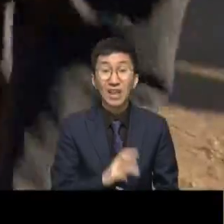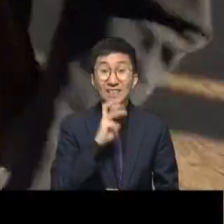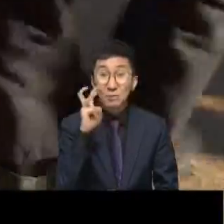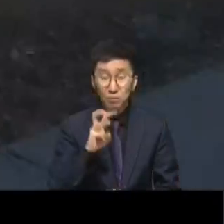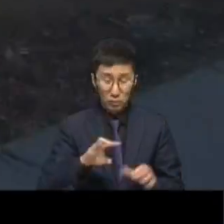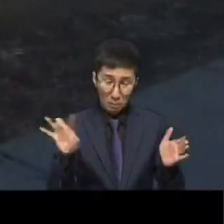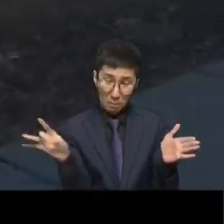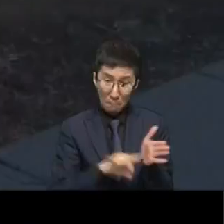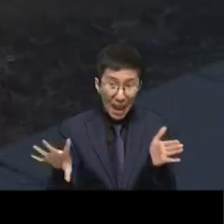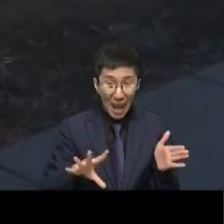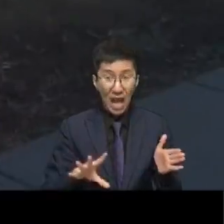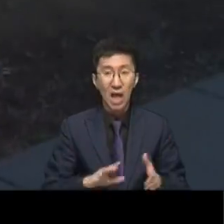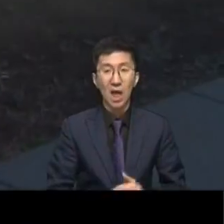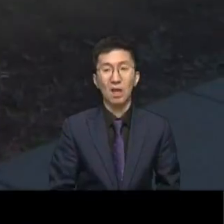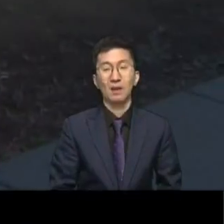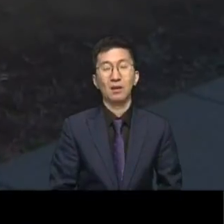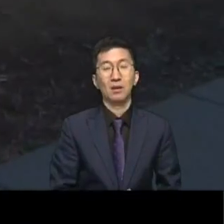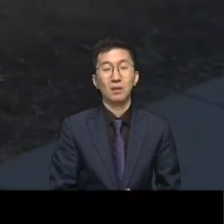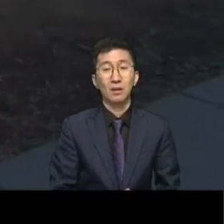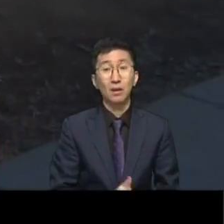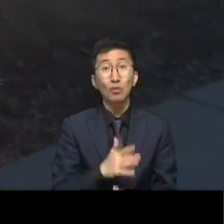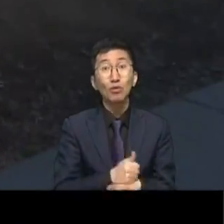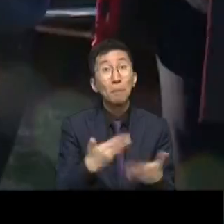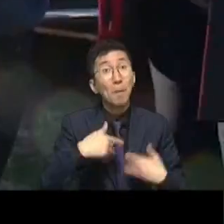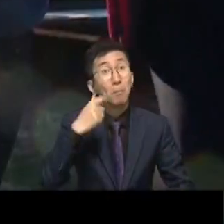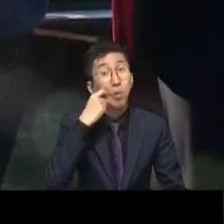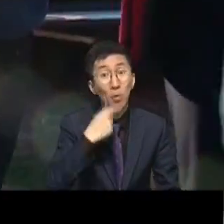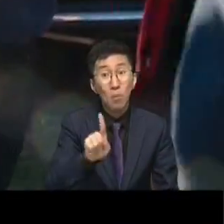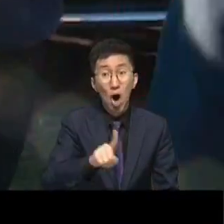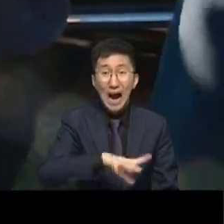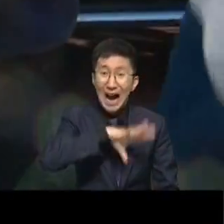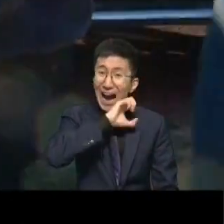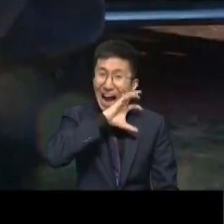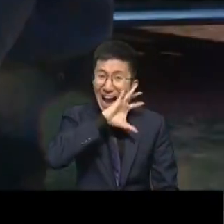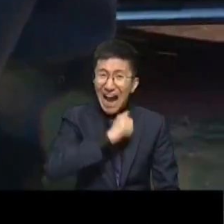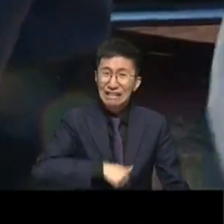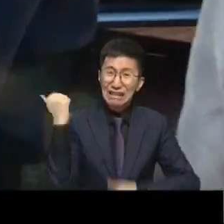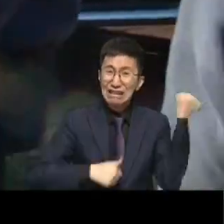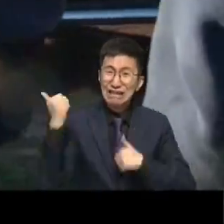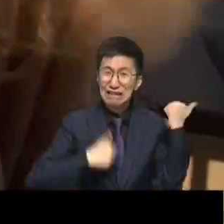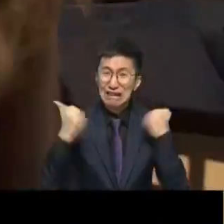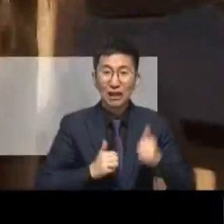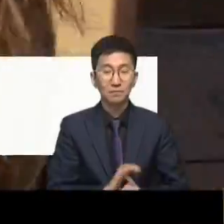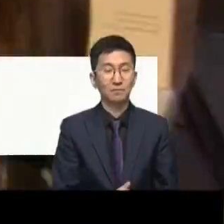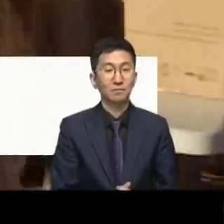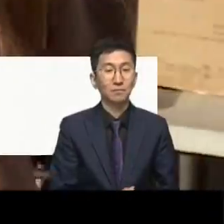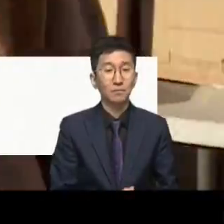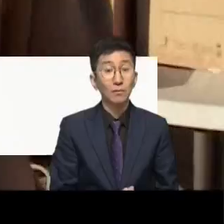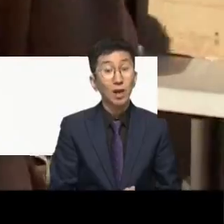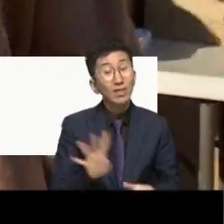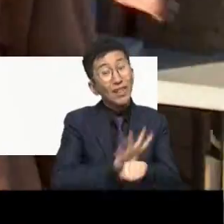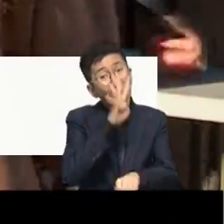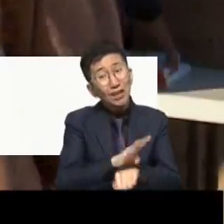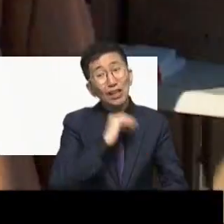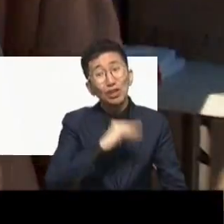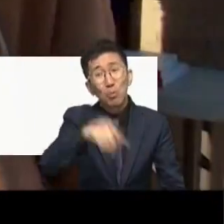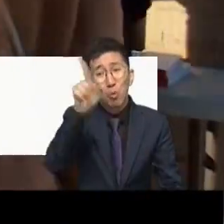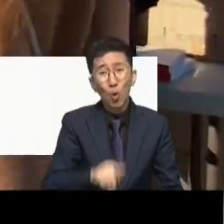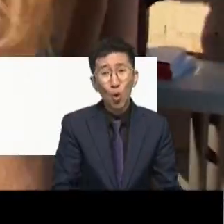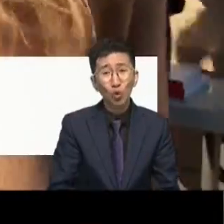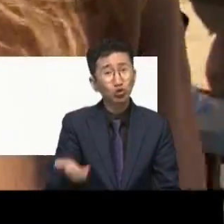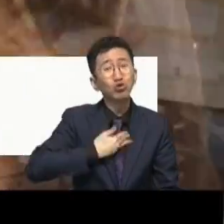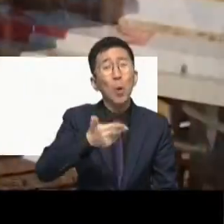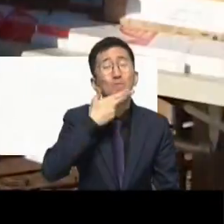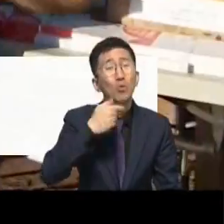배포는 끝났습니다. 진단기를 받지 못한 사람들은 분통을 터뜨렸습니다. I've been in line for